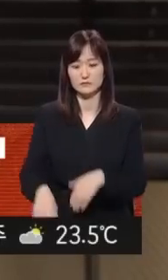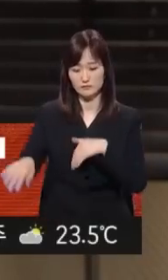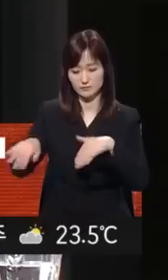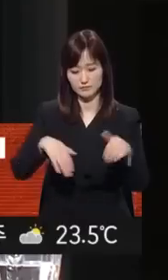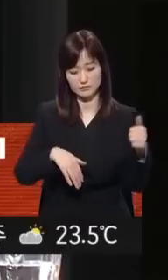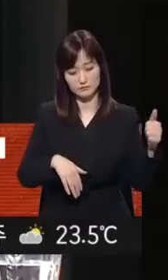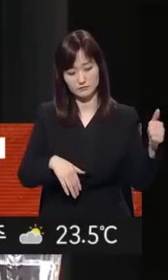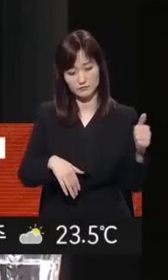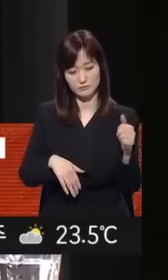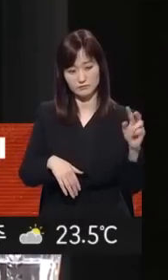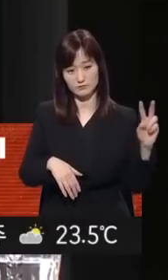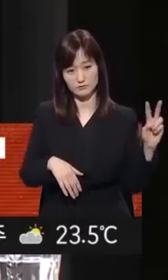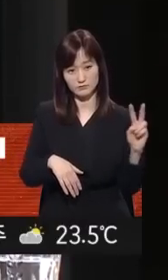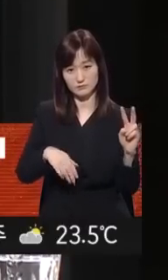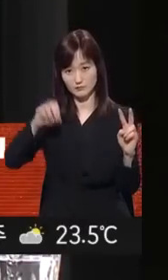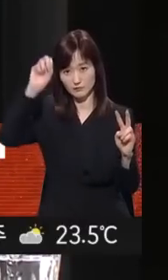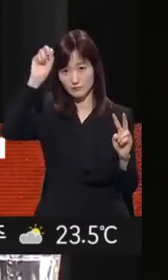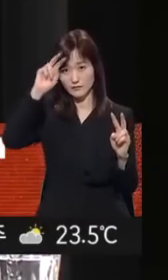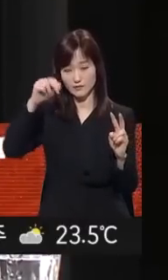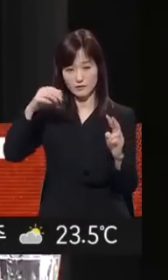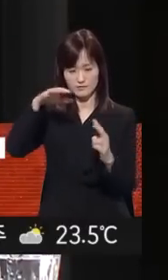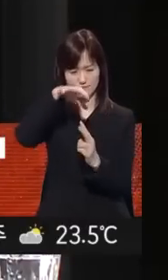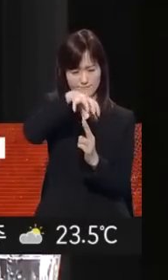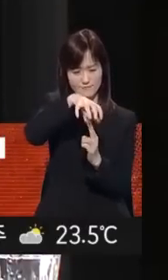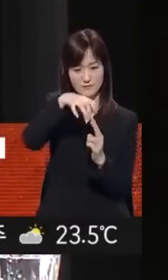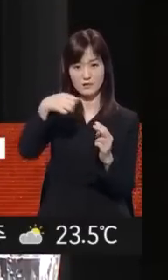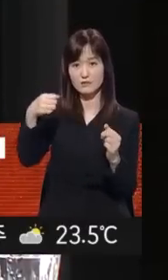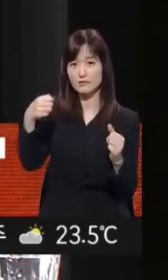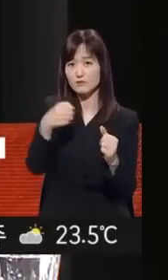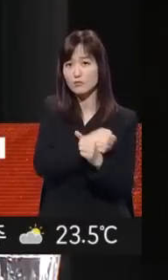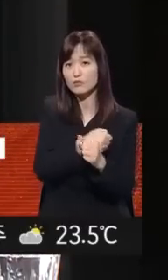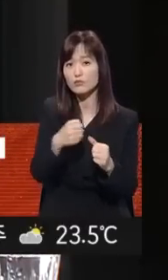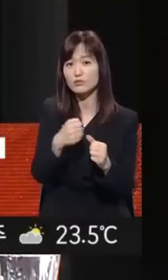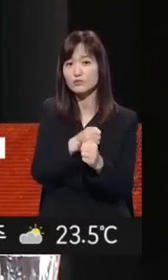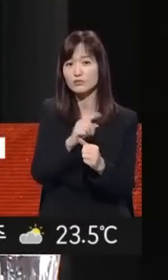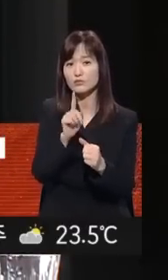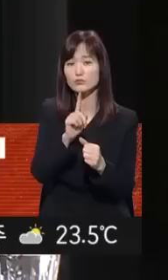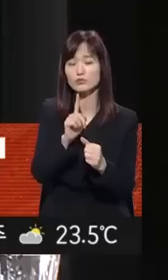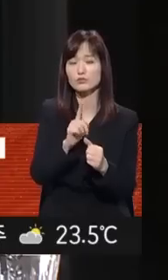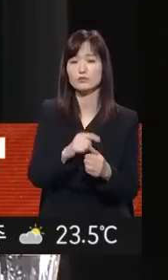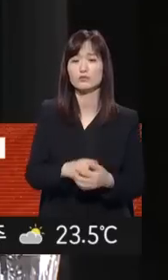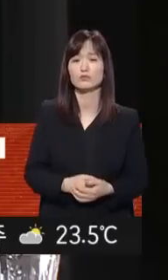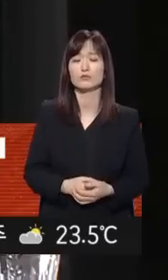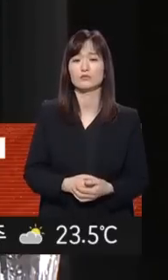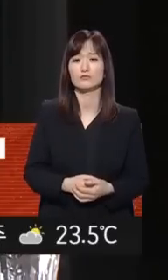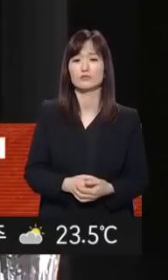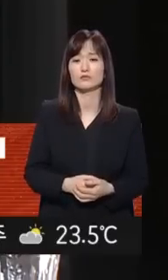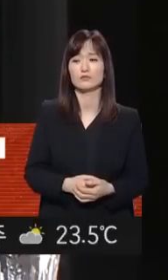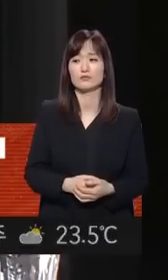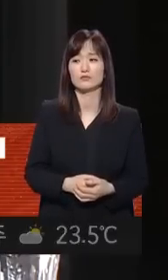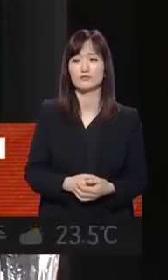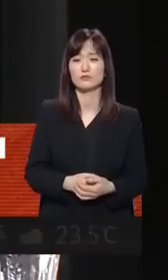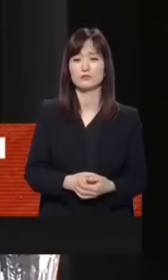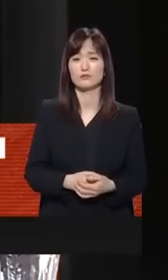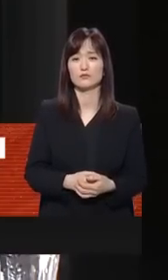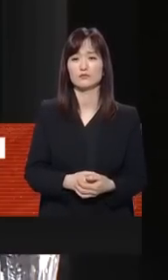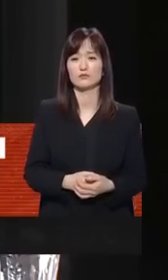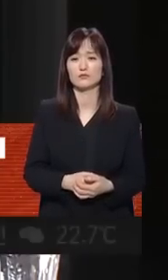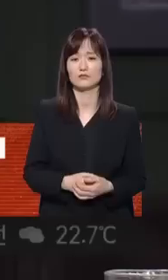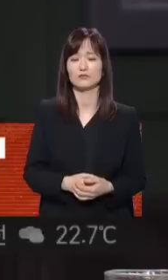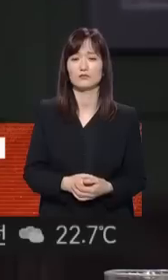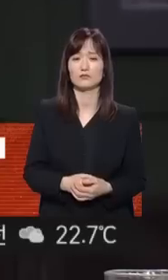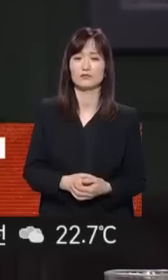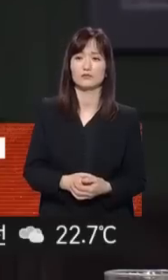가다가 갑자기 감금 폭행을 당했다 이거 좀 이상한 믿기 어려운 내용인데 무슨 사연이 있었던 거예요 사건의 전말을 좀